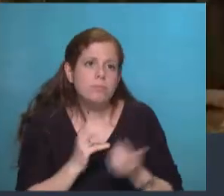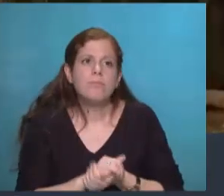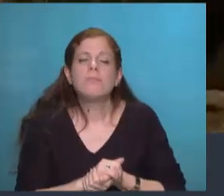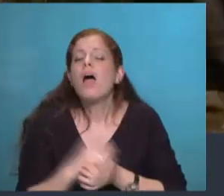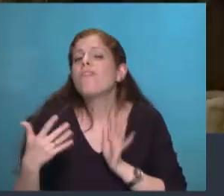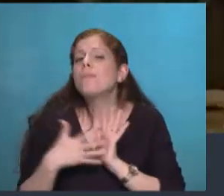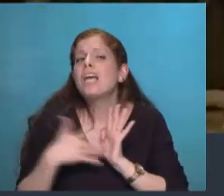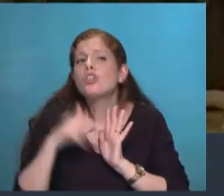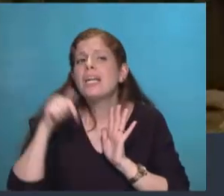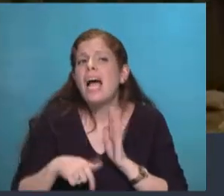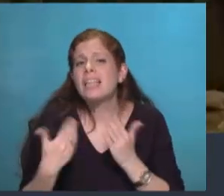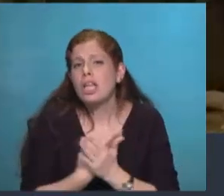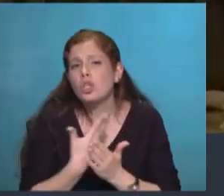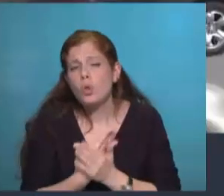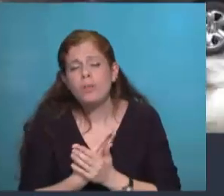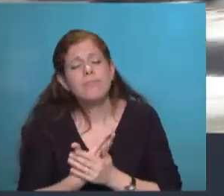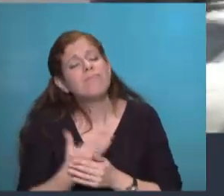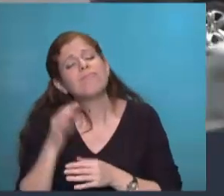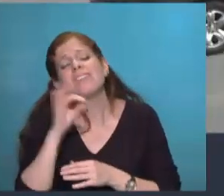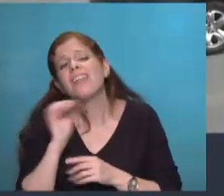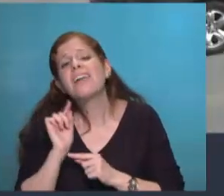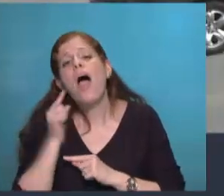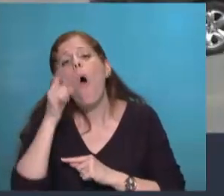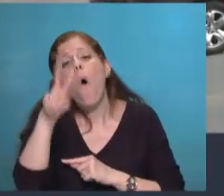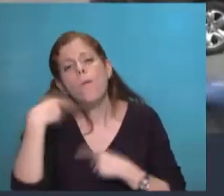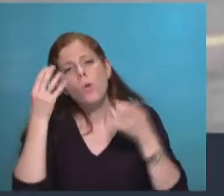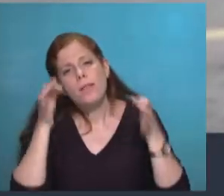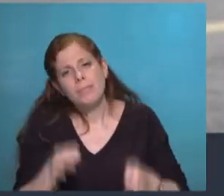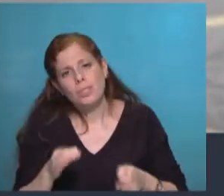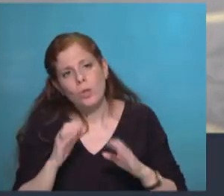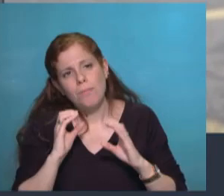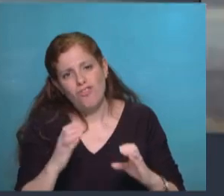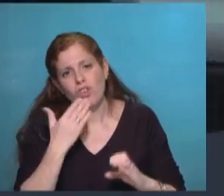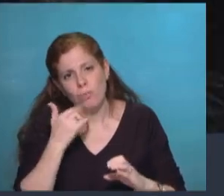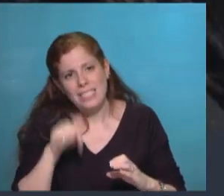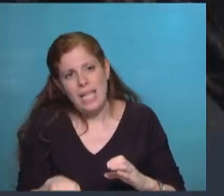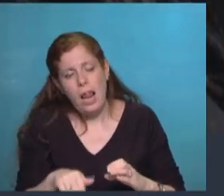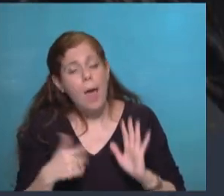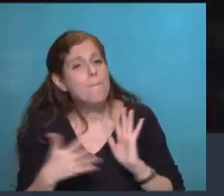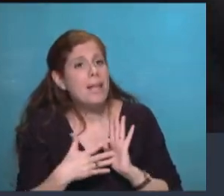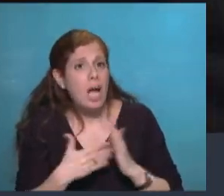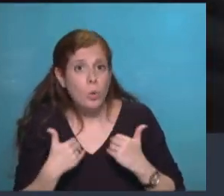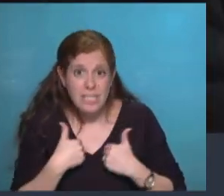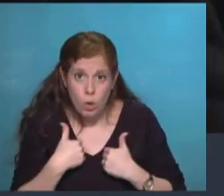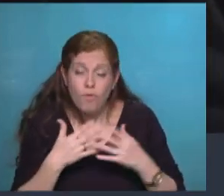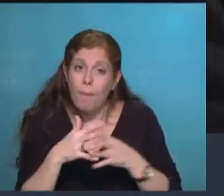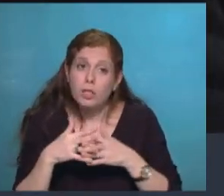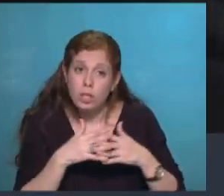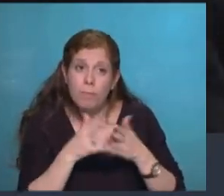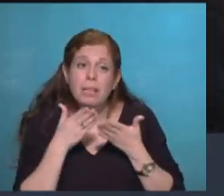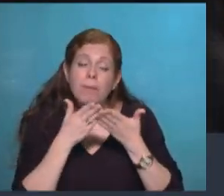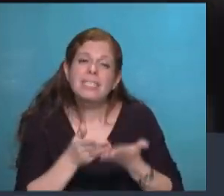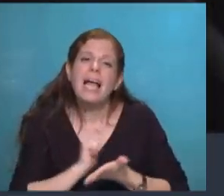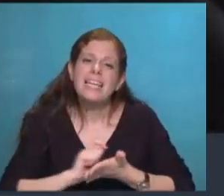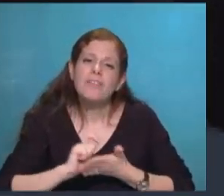חדשות מעלה שהחזון הזה עדיין רחוק מלהיות המציאות בכבישי ישראל. בדקנו אצלנו וארצות הברית בעזרת כתבתנו